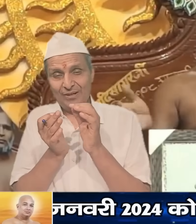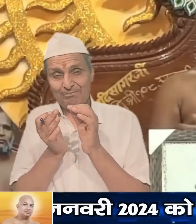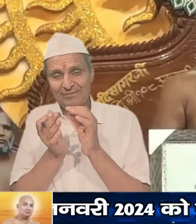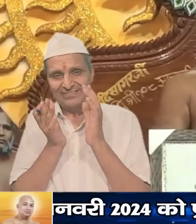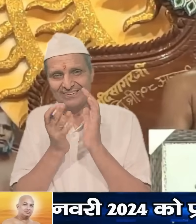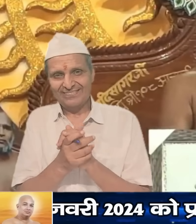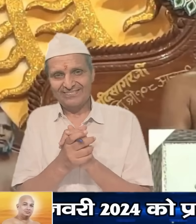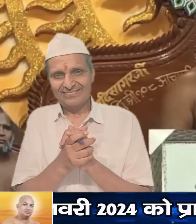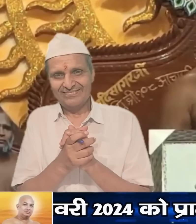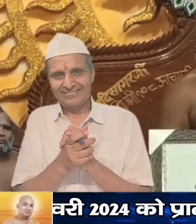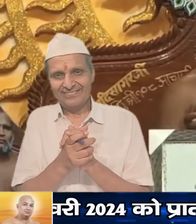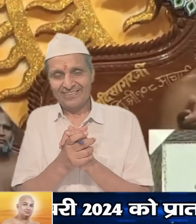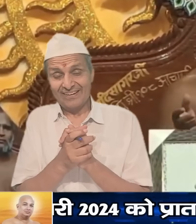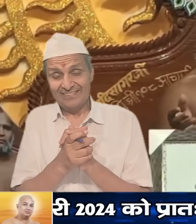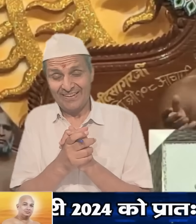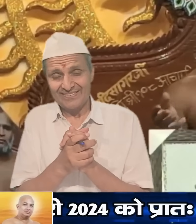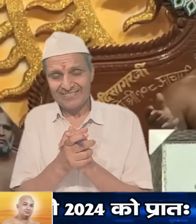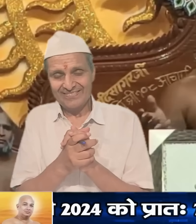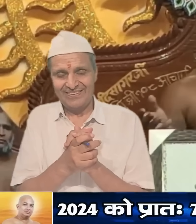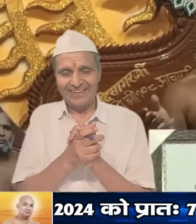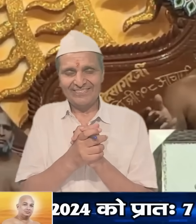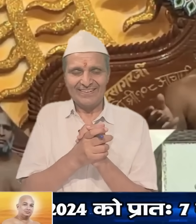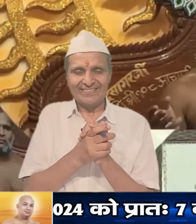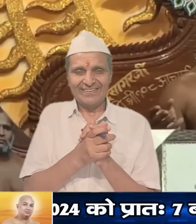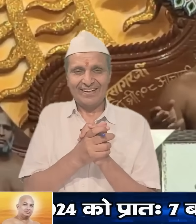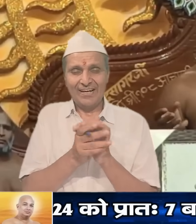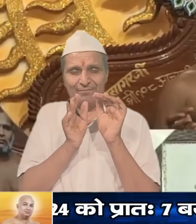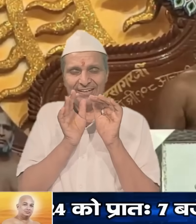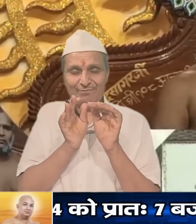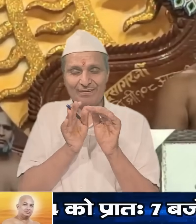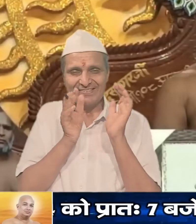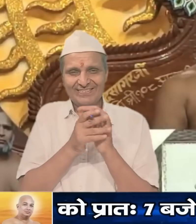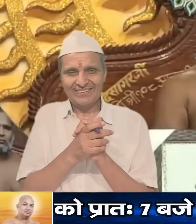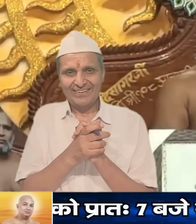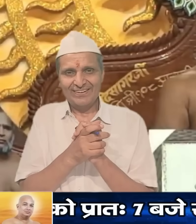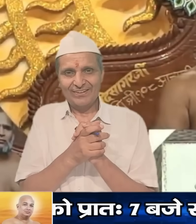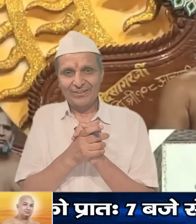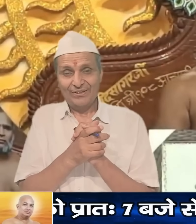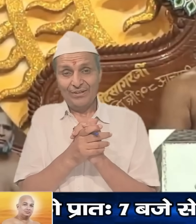10 भाषाओं में प्रवचन। क्या कहा? 10। जी हां, 10। अरे अभी नहीं, बस